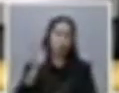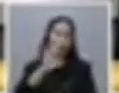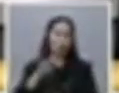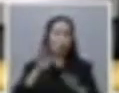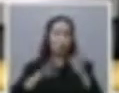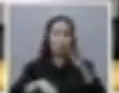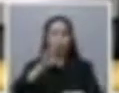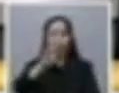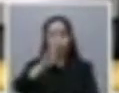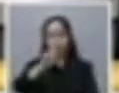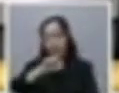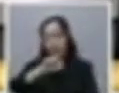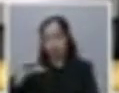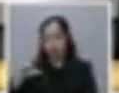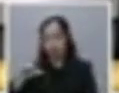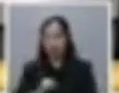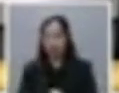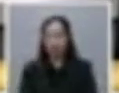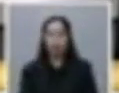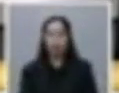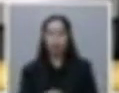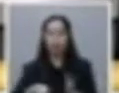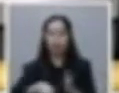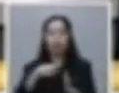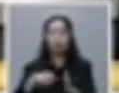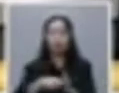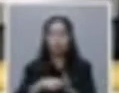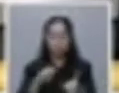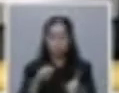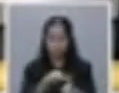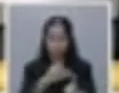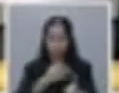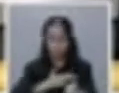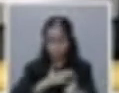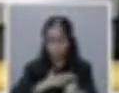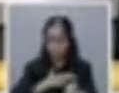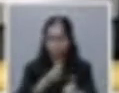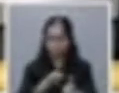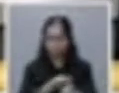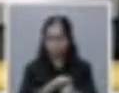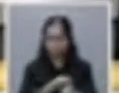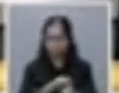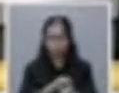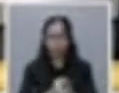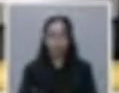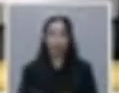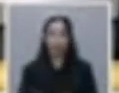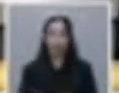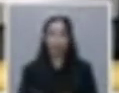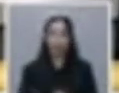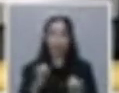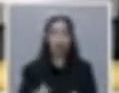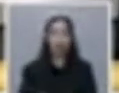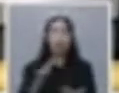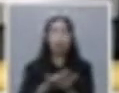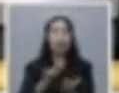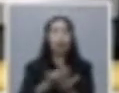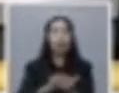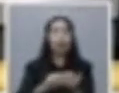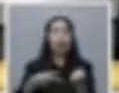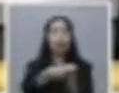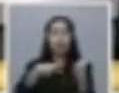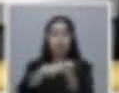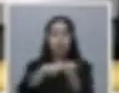700,000 ล้านท่านประธานครับนั่นคือเหตุผลข้อที่1บวกกับเรื่องของค่าเงินบาท ที่แข็งตัวข